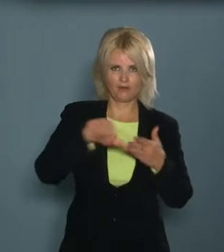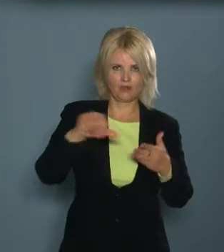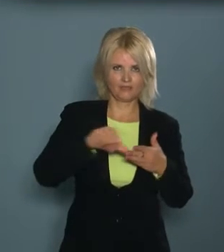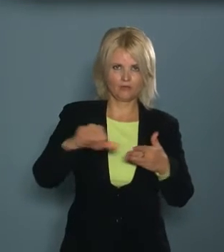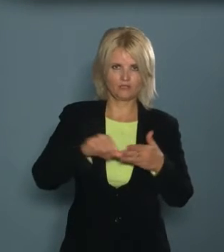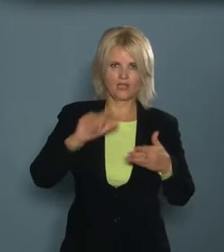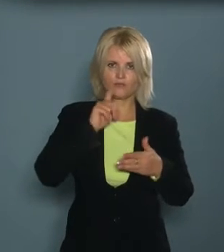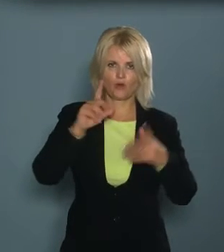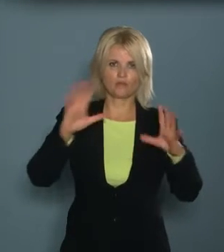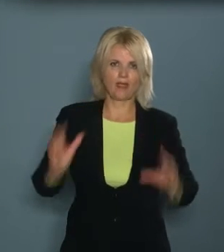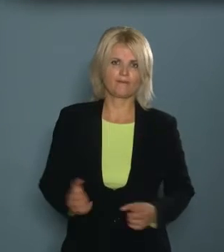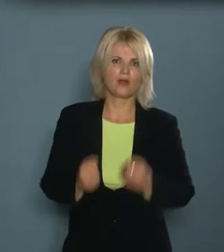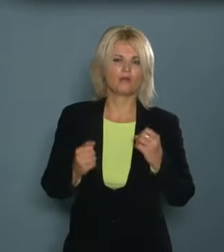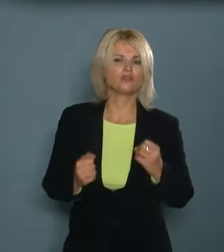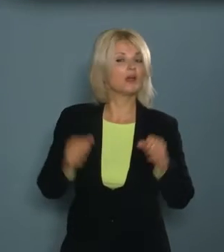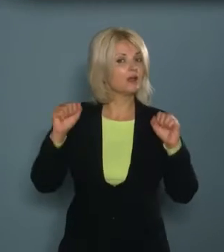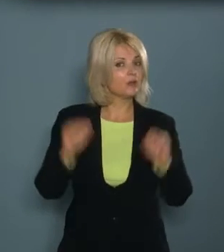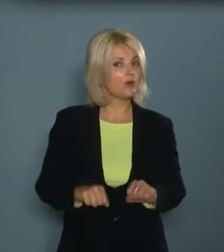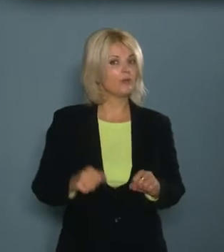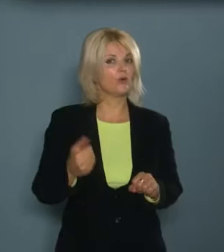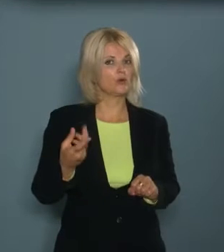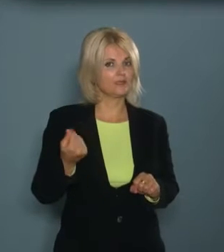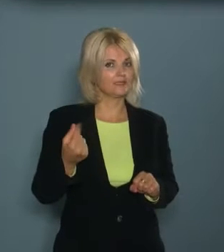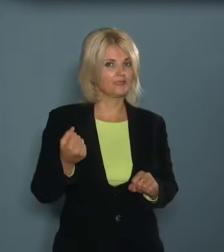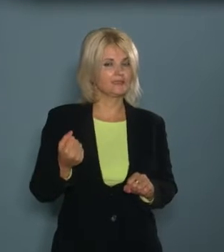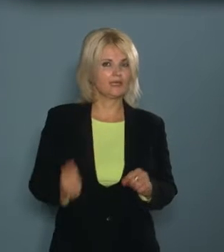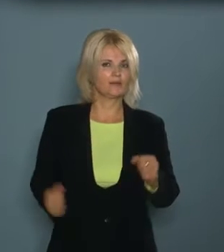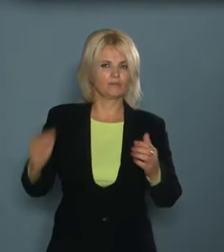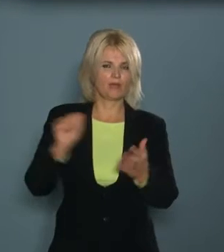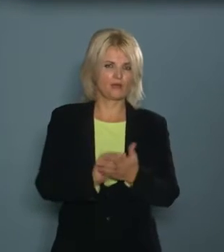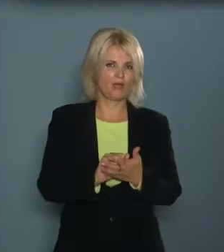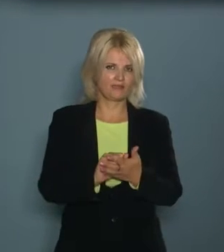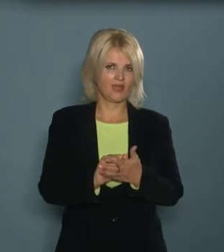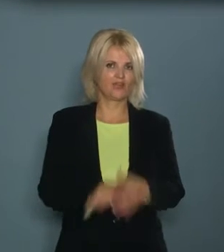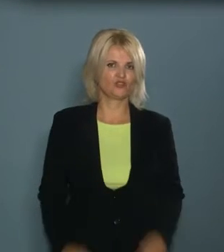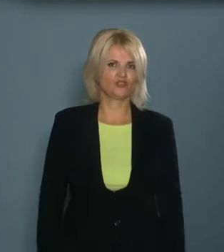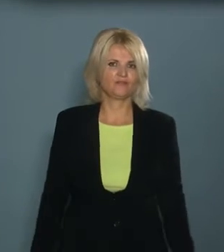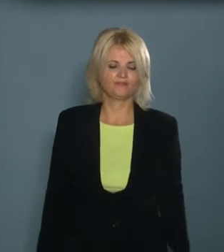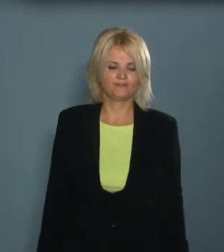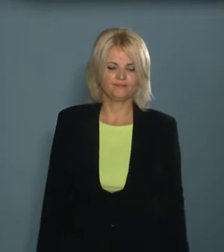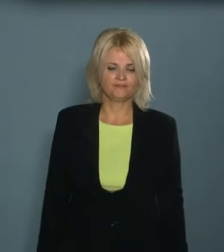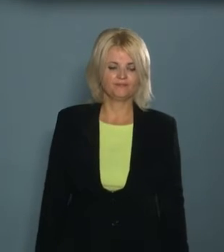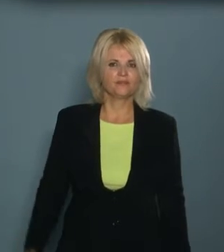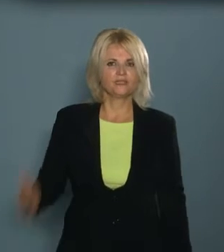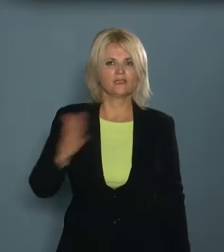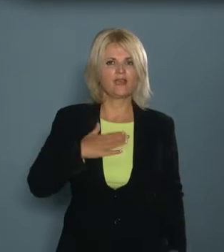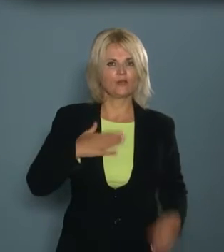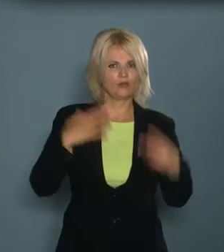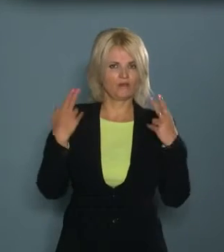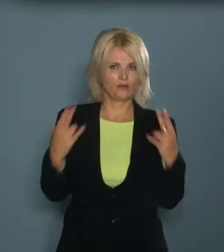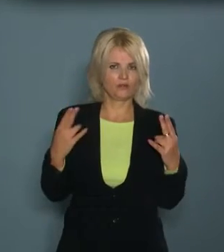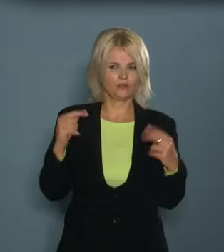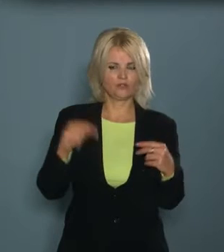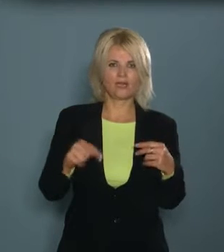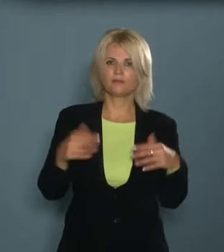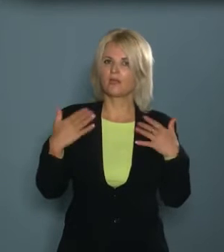fog megvalósulni, egy nagyon komoly összegű beruházás. Ami nekünk fontos az, hogy